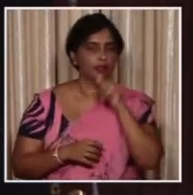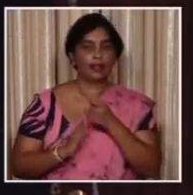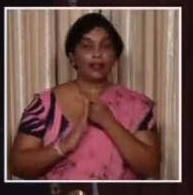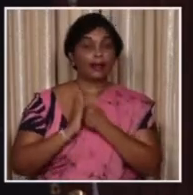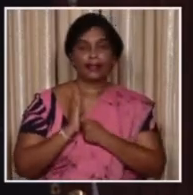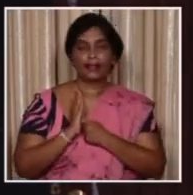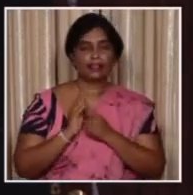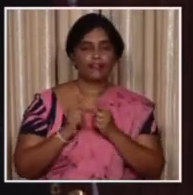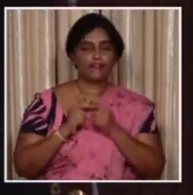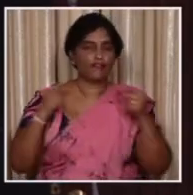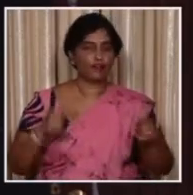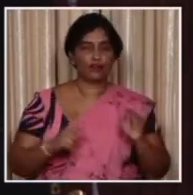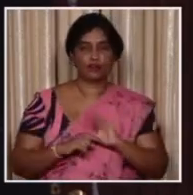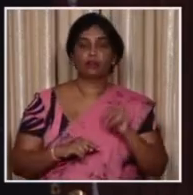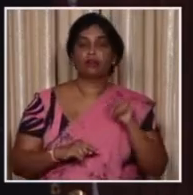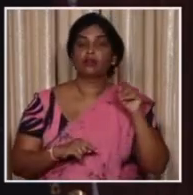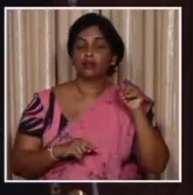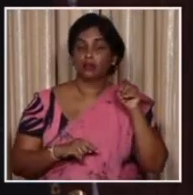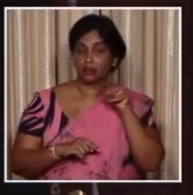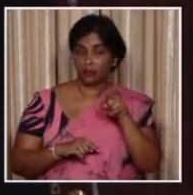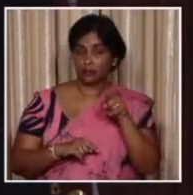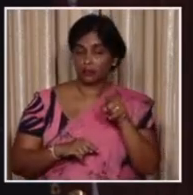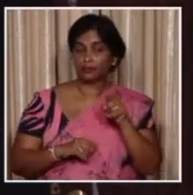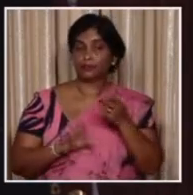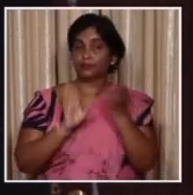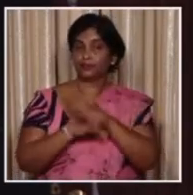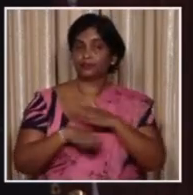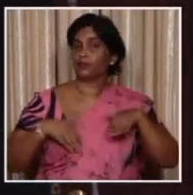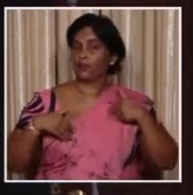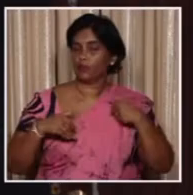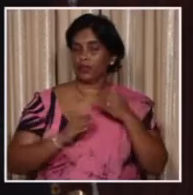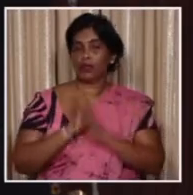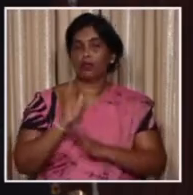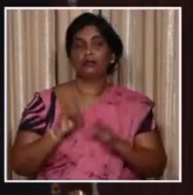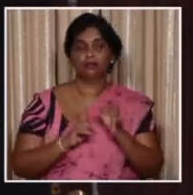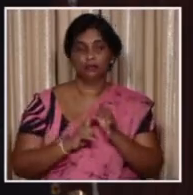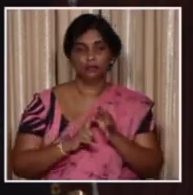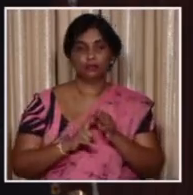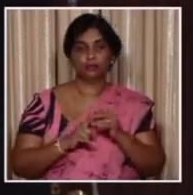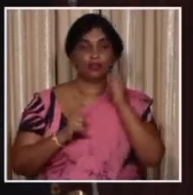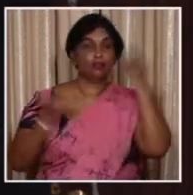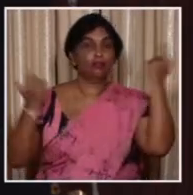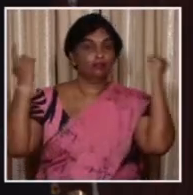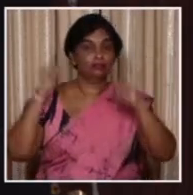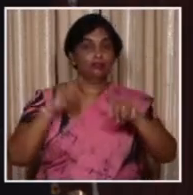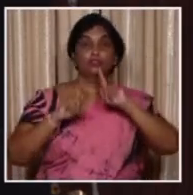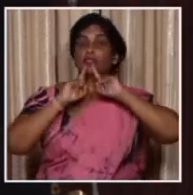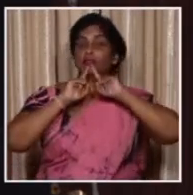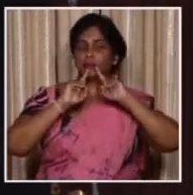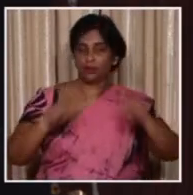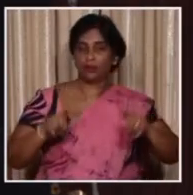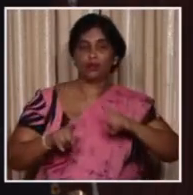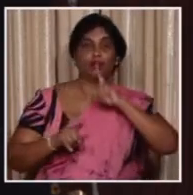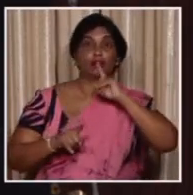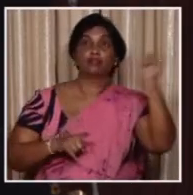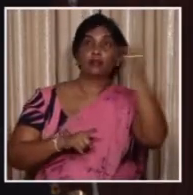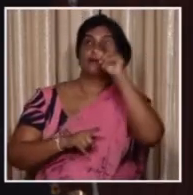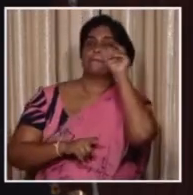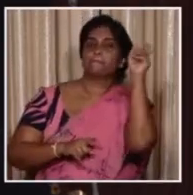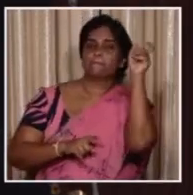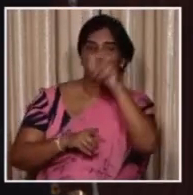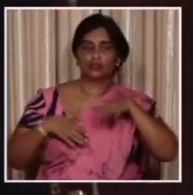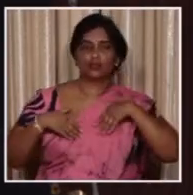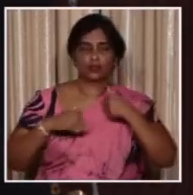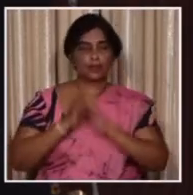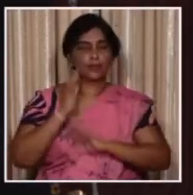නීතියට පටන් නෙවෙයි. එතුමා ගප්ප හිටපු සෞඛ්‍ය අමාත්‍යතුමා ගැලරියට කතා කරා, කතා කරලා බැලුවා